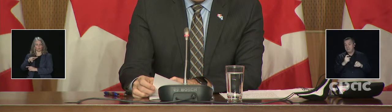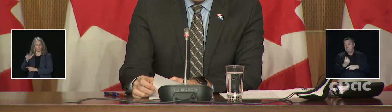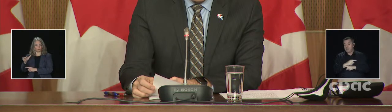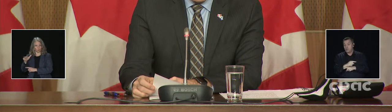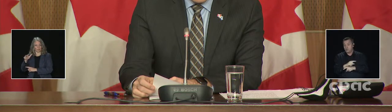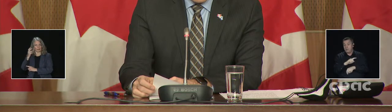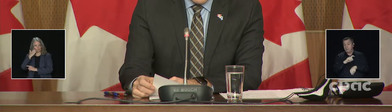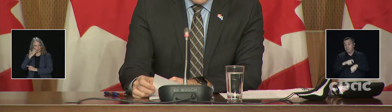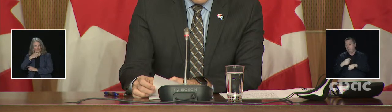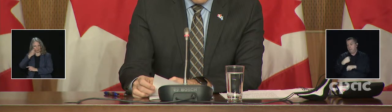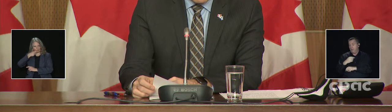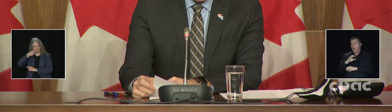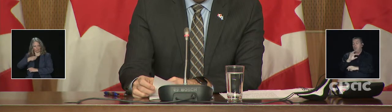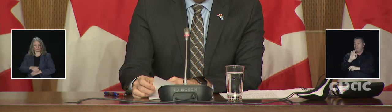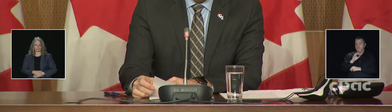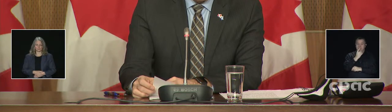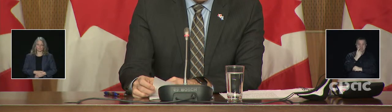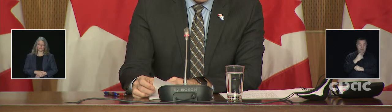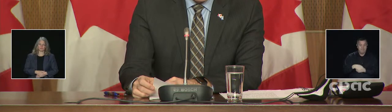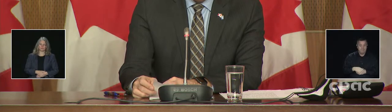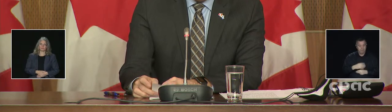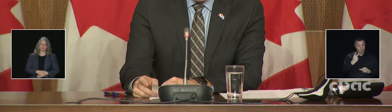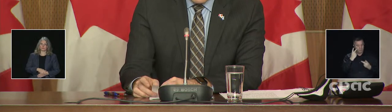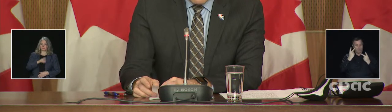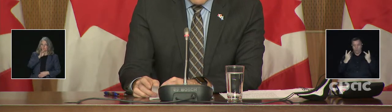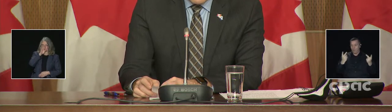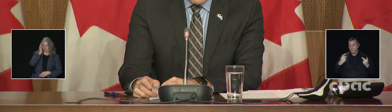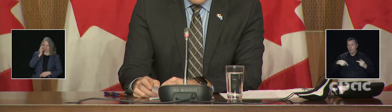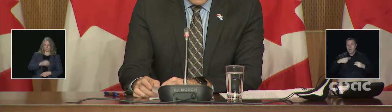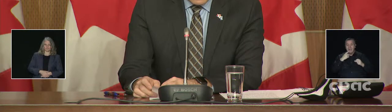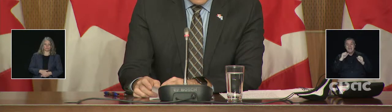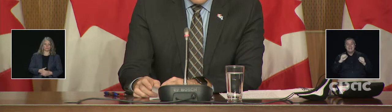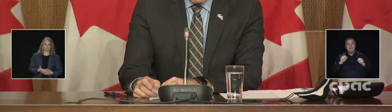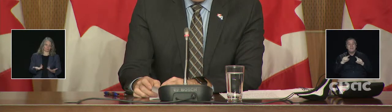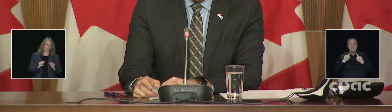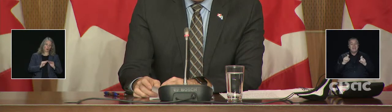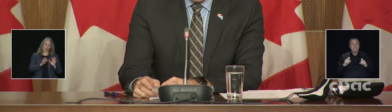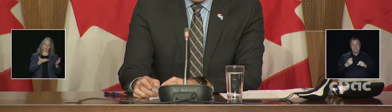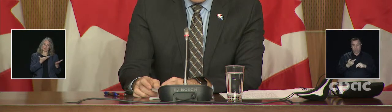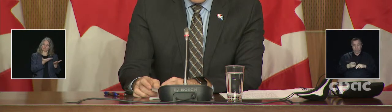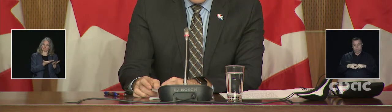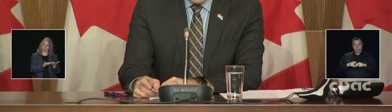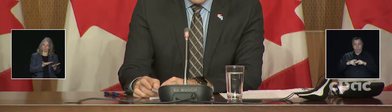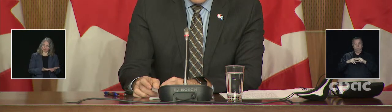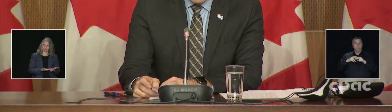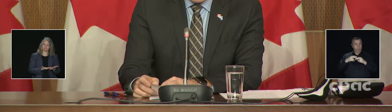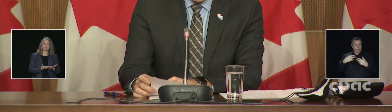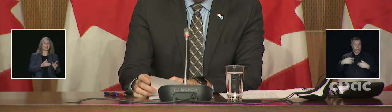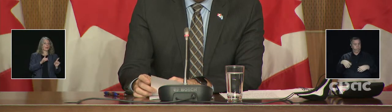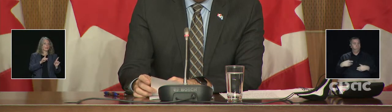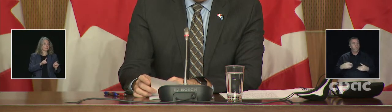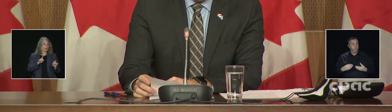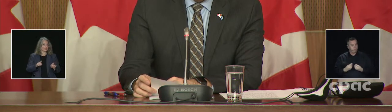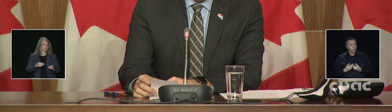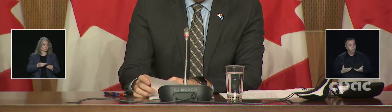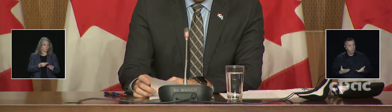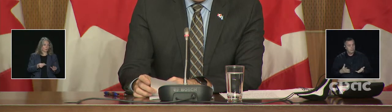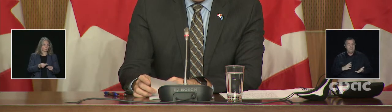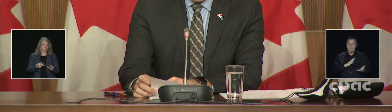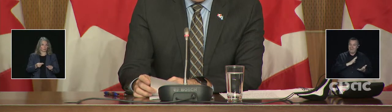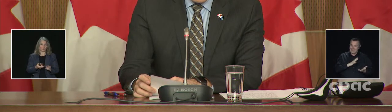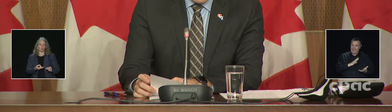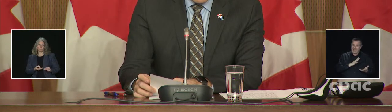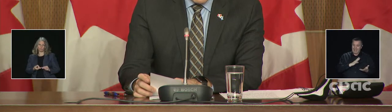date du 9 décembre. On le voit, notre capacité de tester augmente de manière significative, mais elle